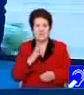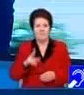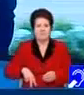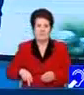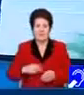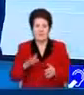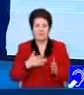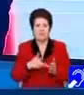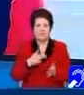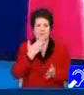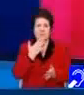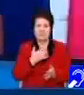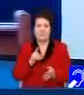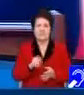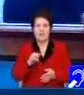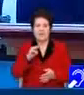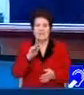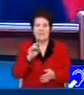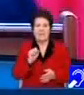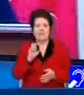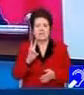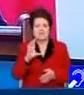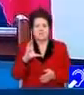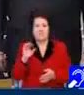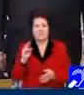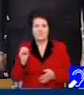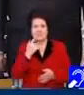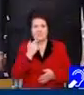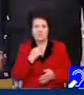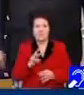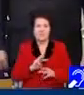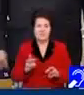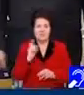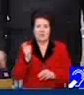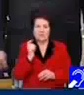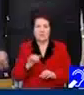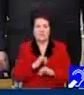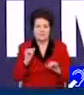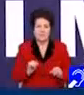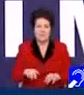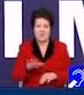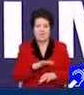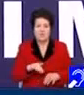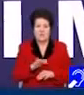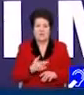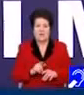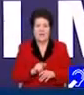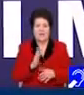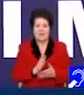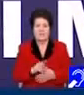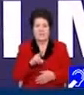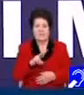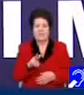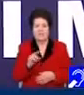al Centrului Național de Transfuzie a Sângelui. De astăzi, ministrul Agriculturii, Dezvoltării Regionale și Mediului este